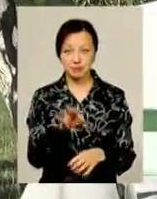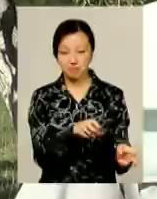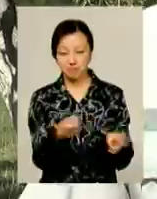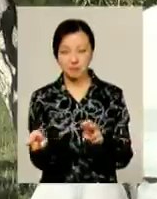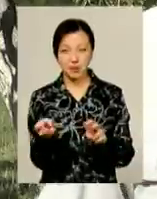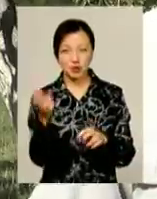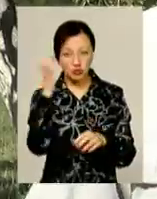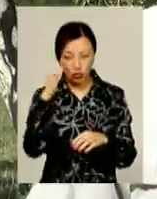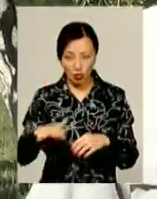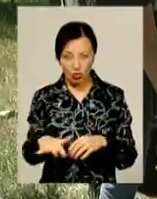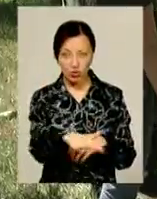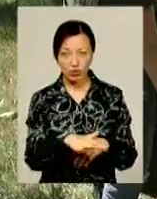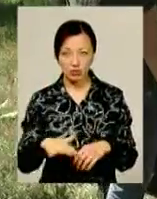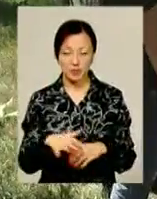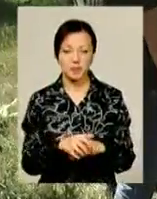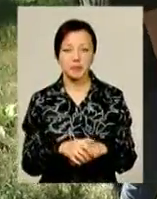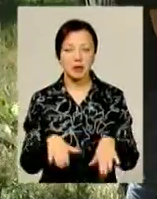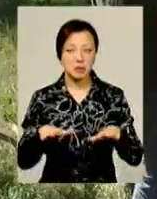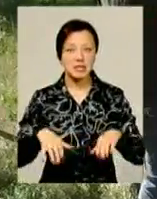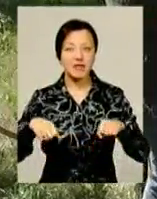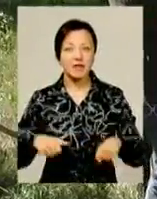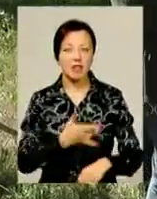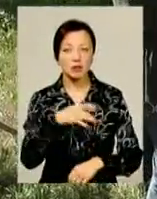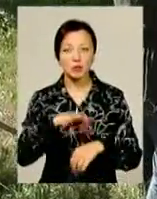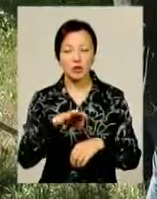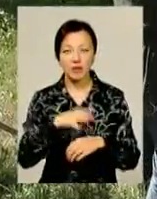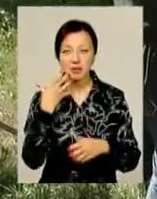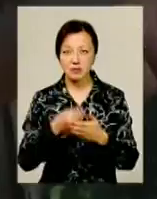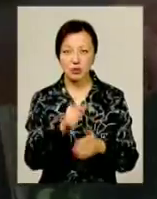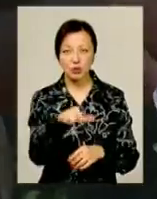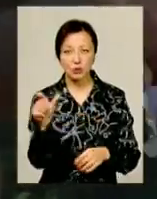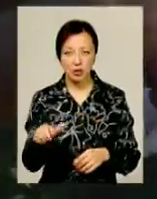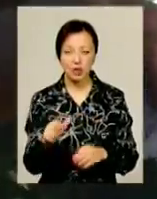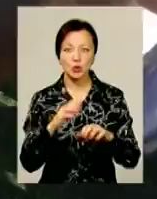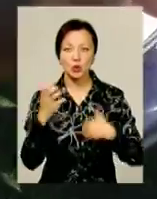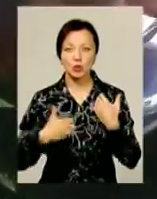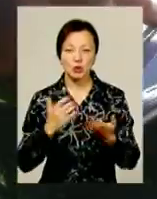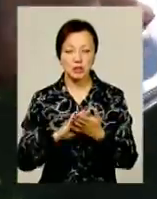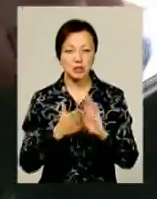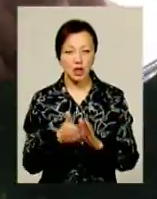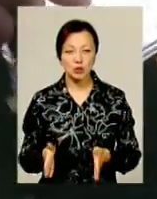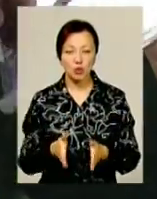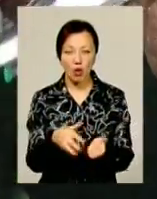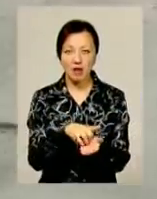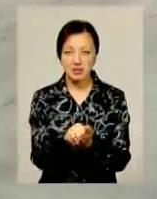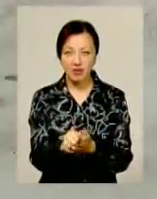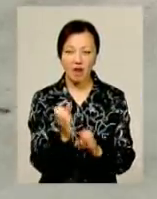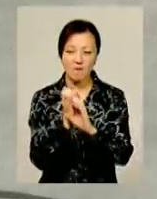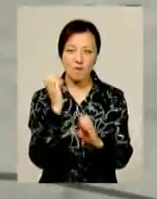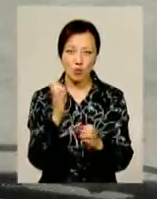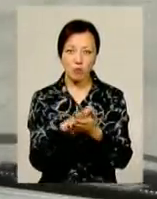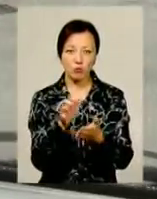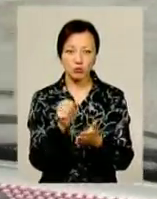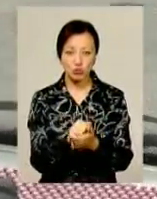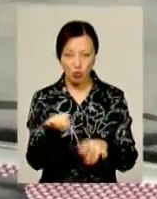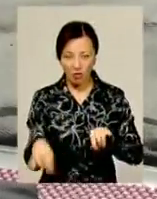пчола чорно-коло вулики було. Місцеву владу, яка вболіває за своїх односельців, не менш турбує і стан дороги. Асфальт від фур уже добряче